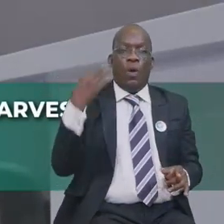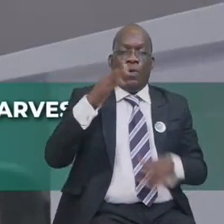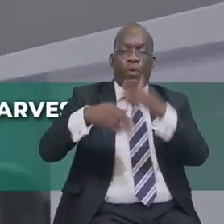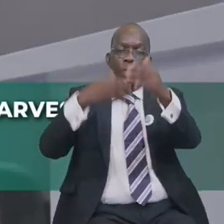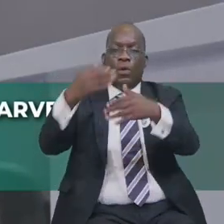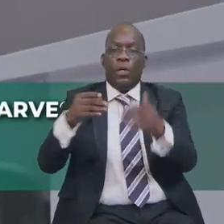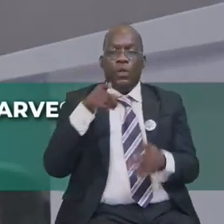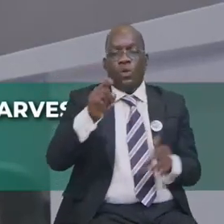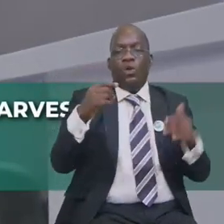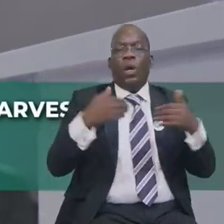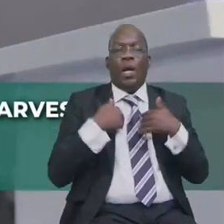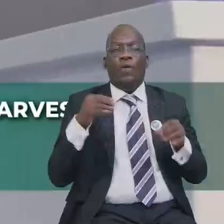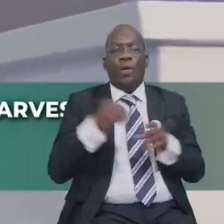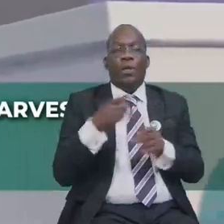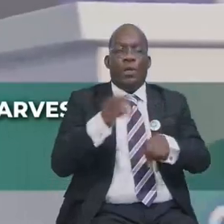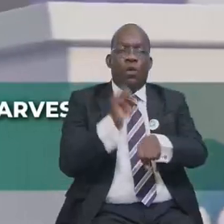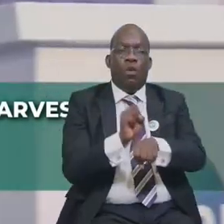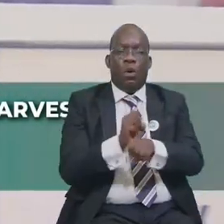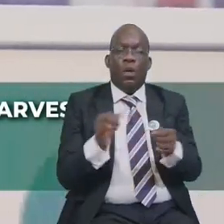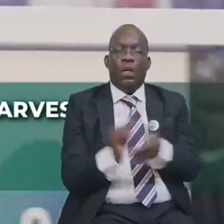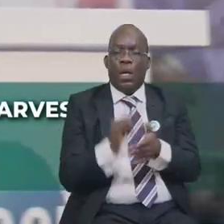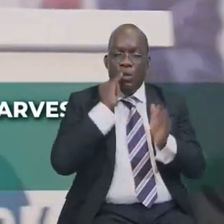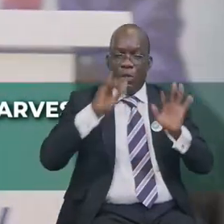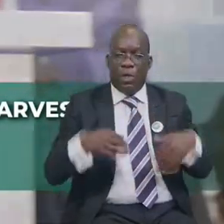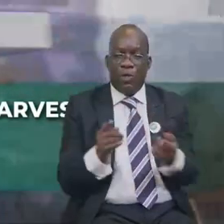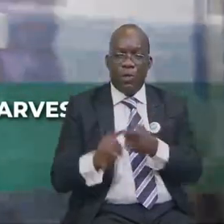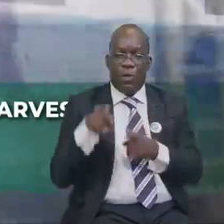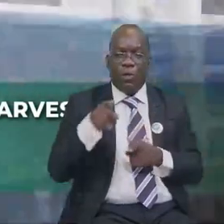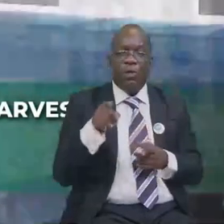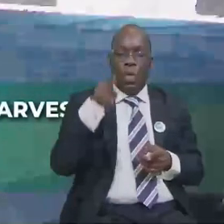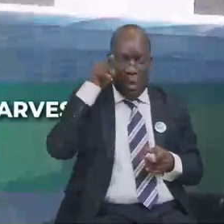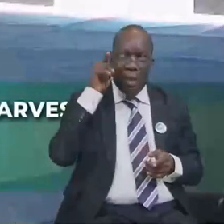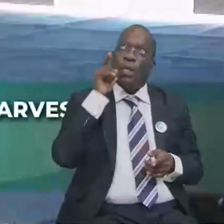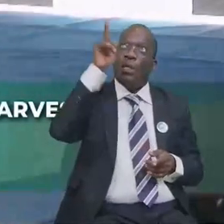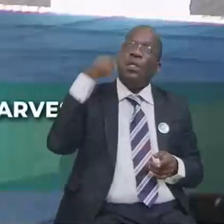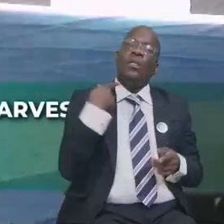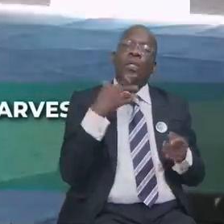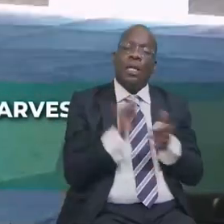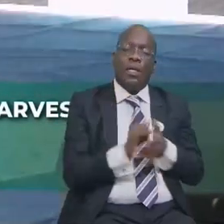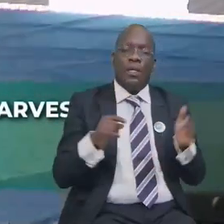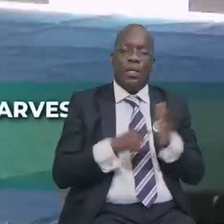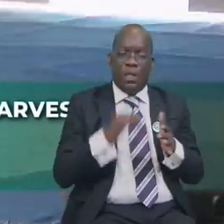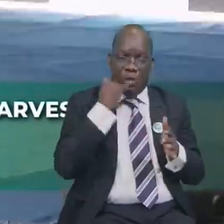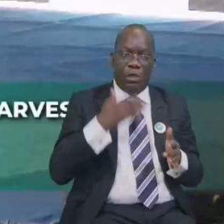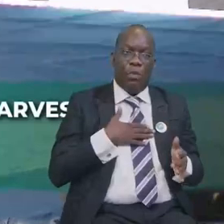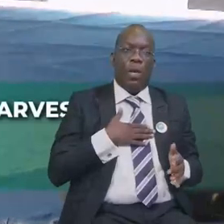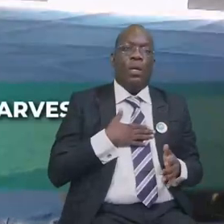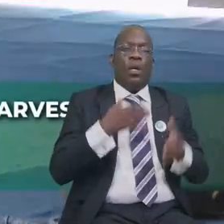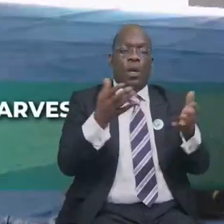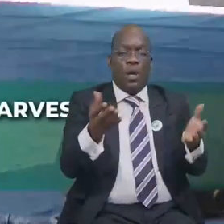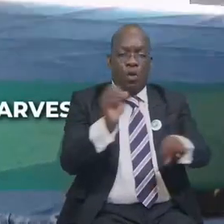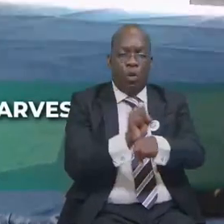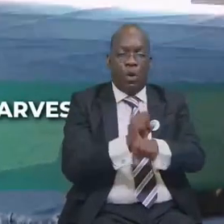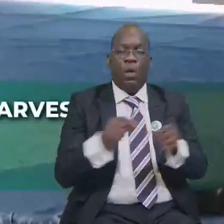avez dans l'œuvre qu'il vous a confiée. Et dit, voici ma nourriture. Et voici ma joie,